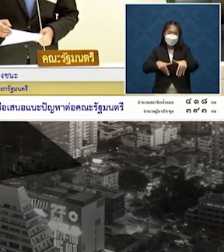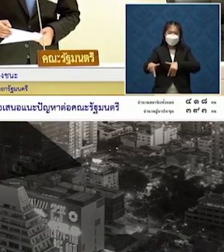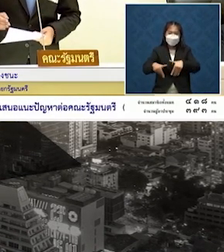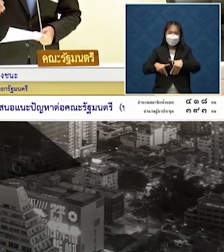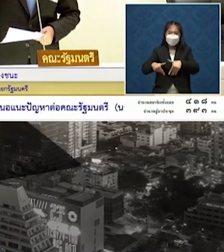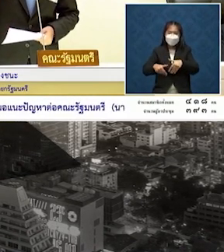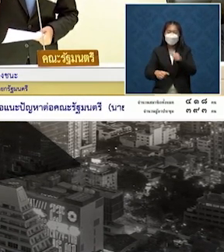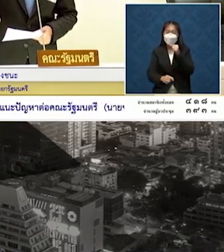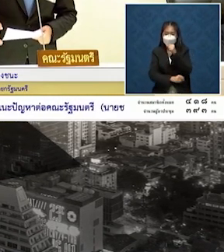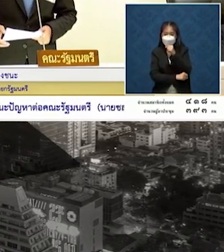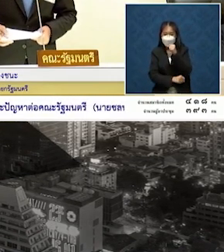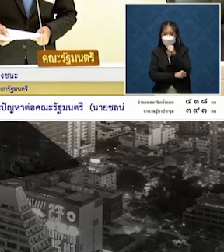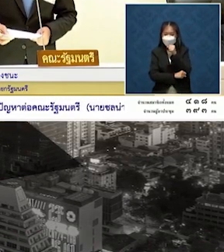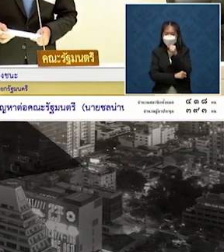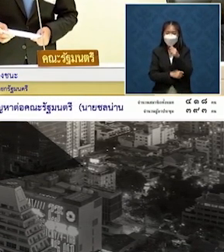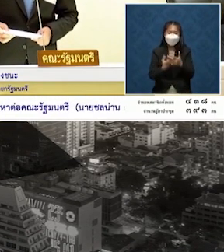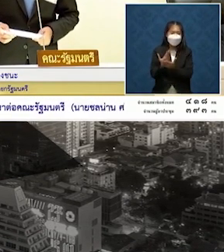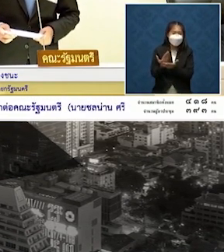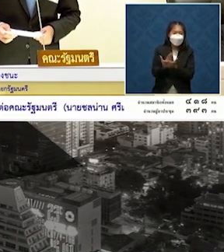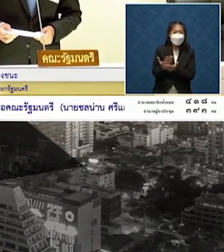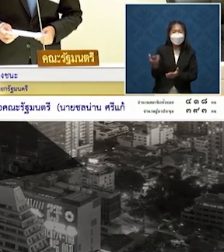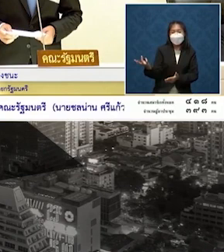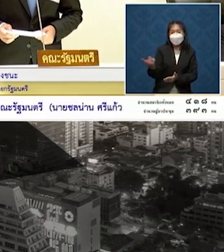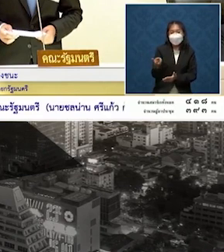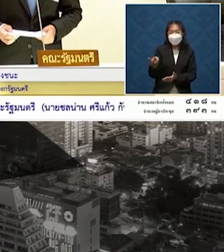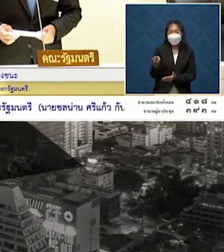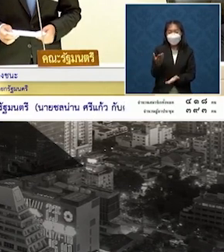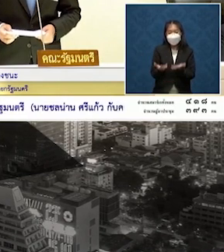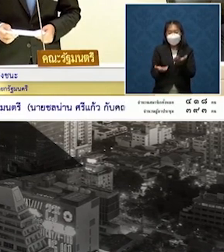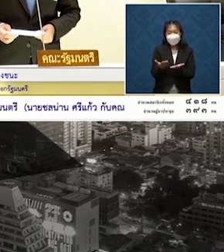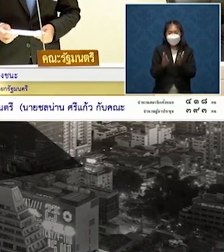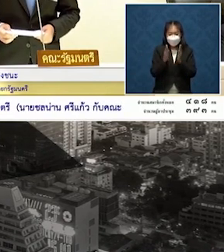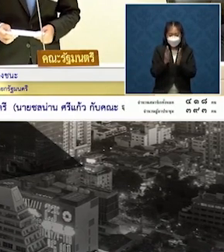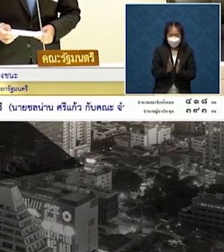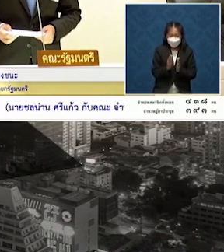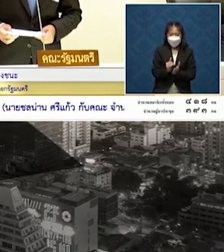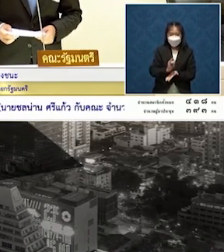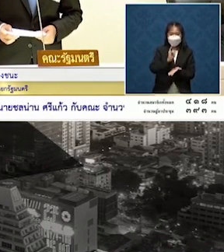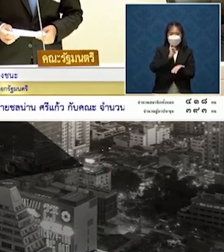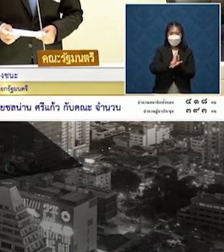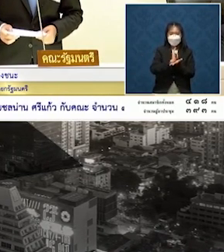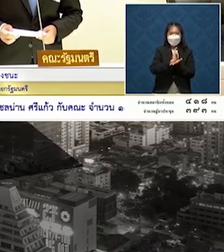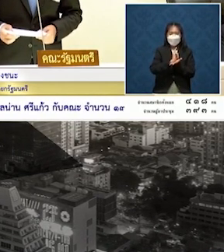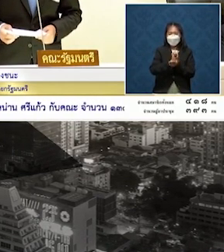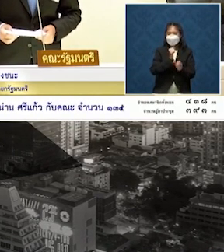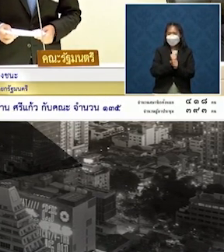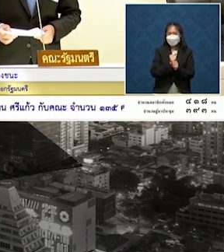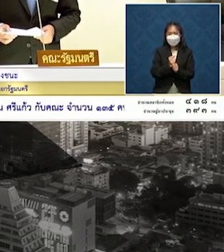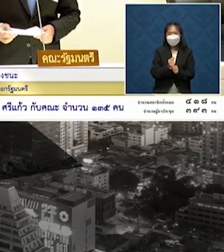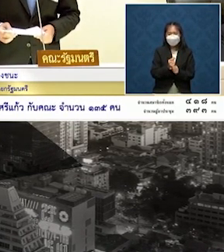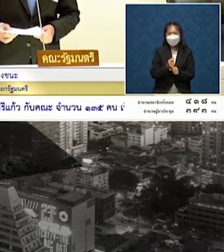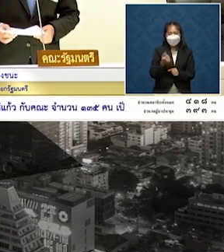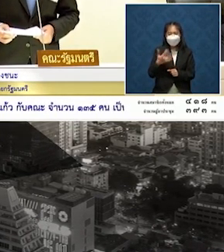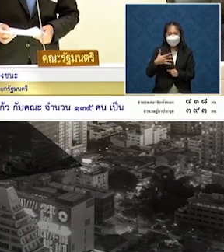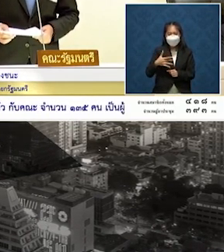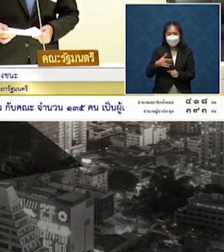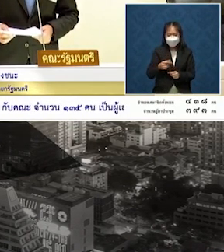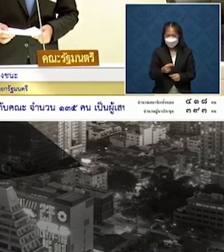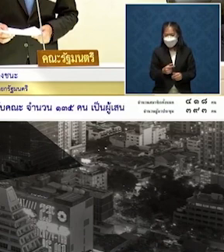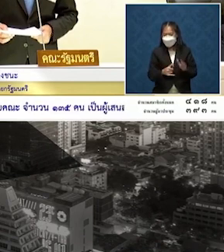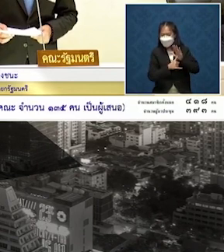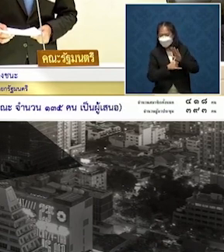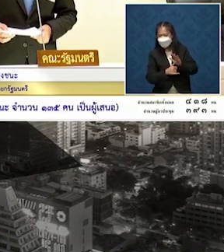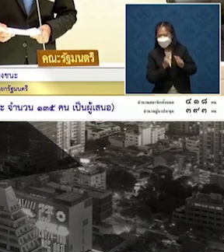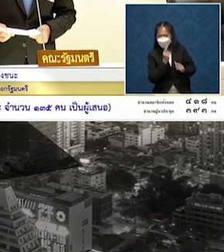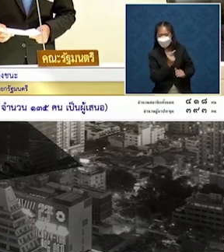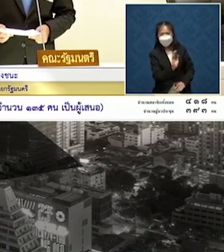ายว่าจะไม่ทำ ค ่ะถ้าไม่ทำแล้วจะช่วยคนจนแบบไหนนะก็ไม่มีการประกาศ ค่ะ แล้วก็นอกจากนี้ทิ้งท้ายก่อนจะพักกันนะ